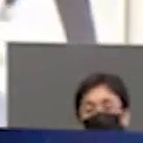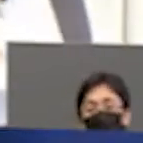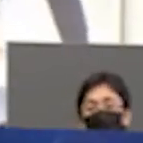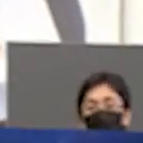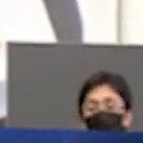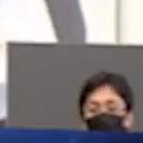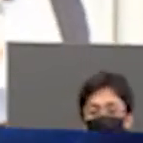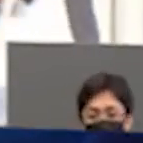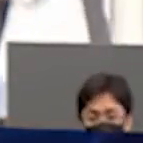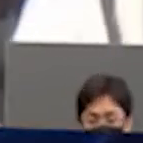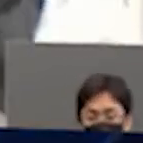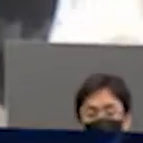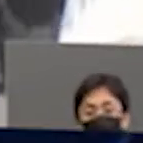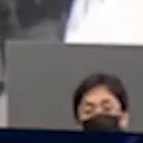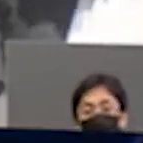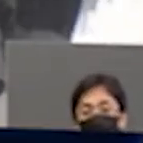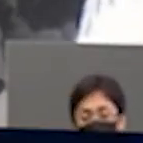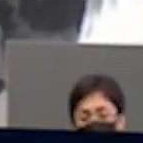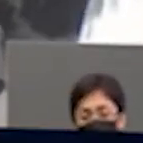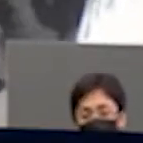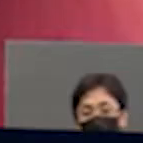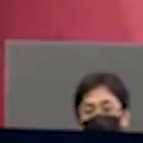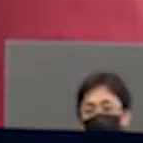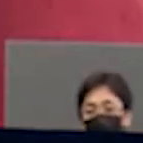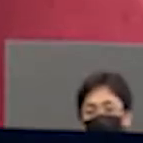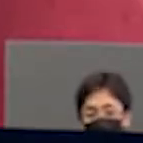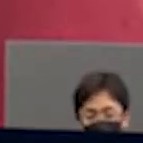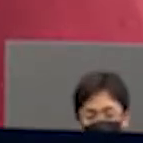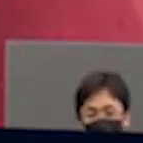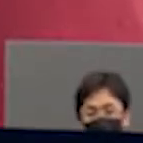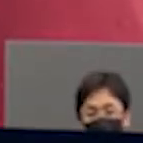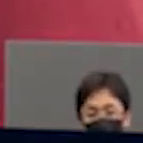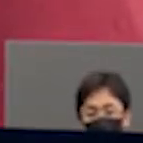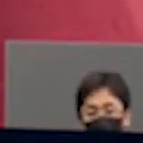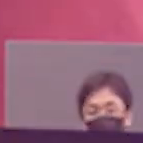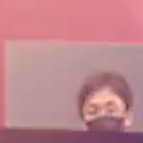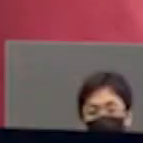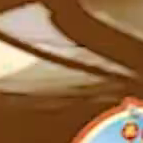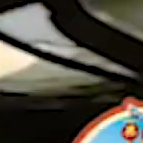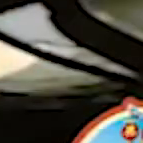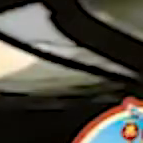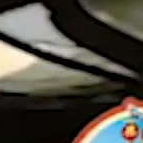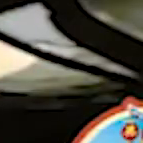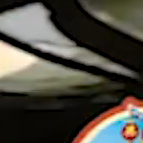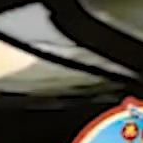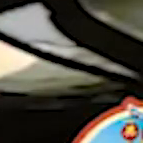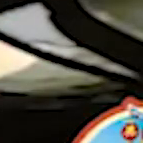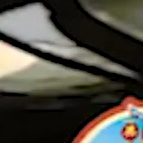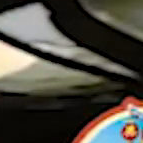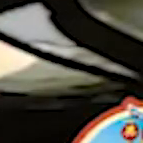หรือ 200บาทเนี่ยไม่ใช้คนละครึ่งท่านจะเอาไปซื้อสินค้า